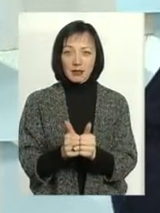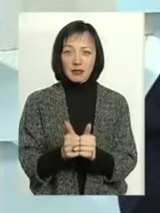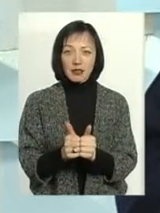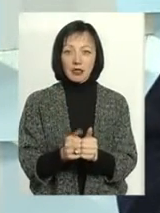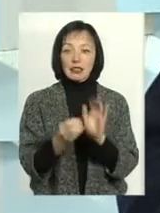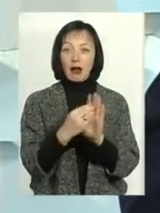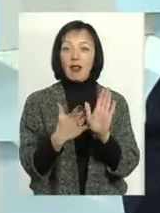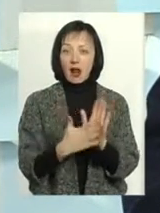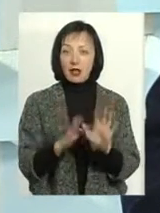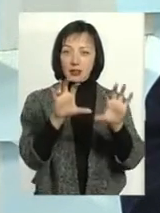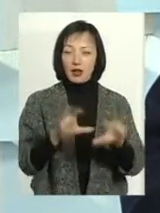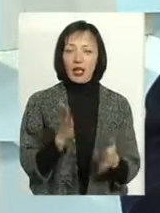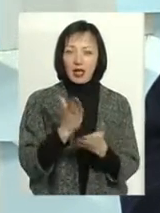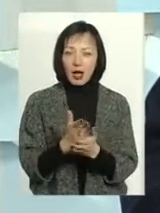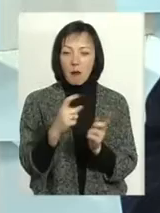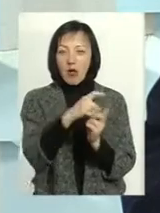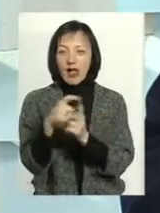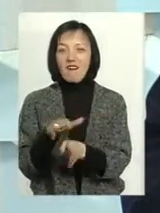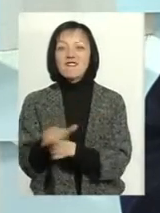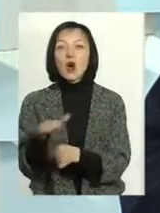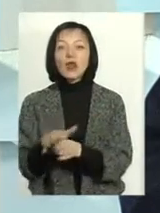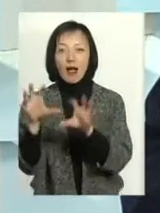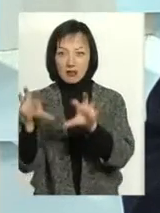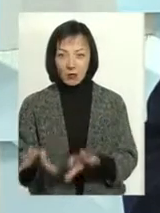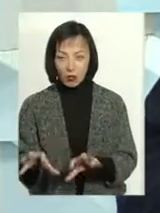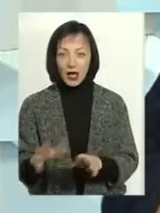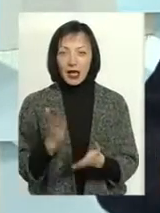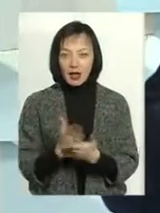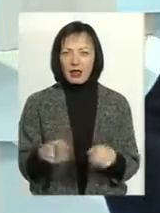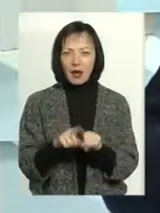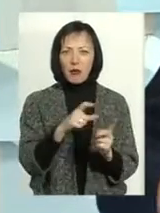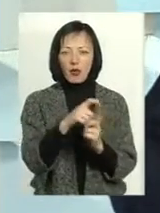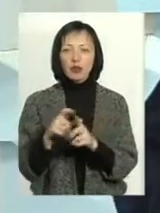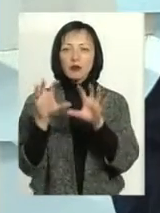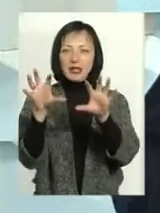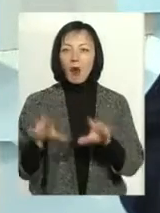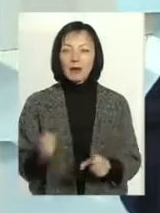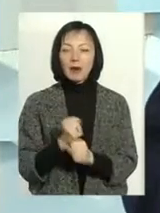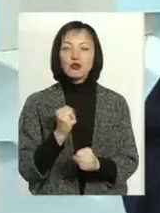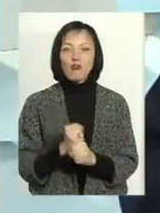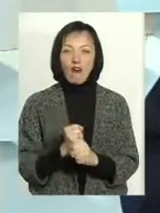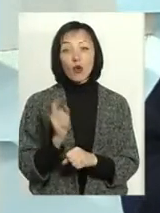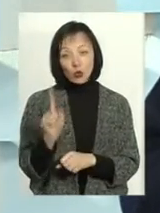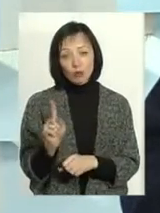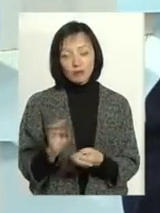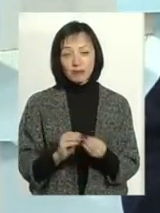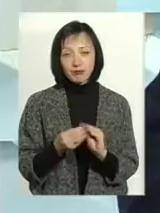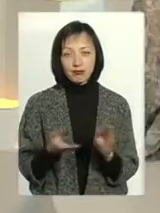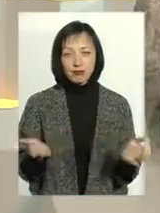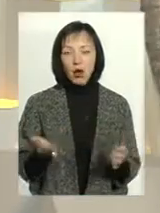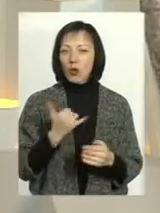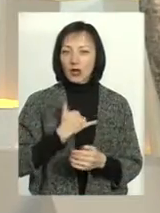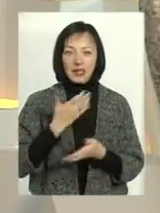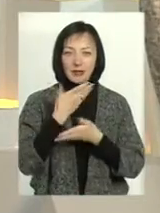декларацією закону є ще поняття його виконання. Є поняття, щоб таке зване, щоб закон працював. А тут же є питання. Тобто в нас